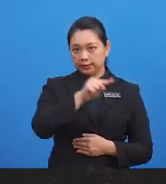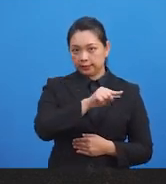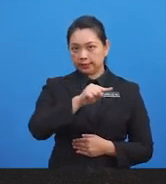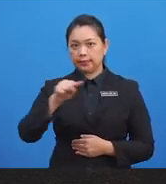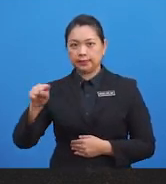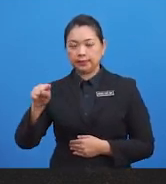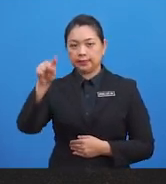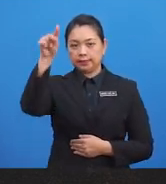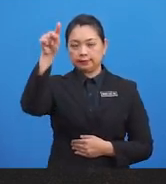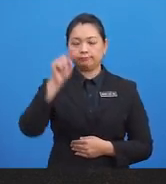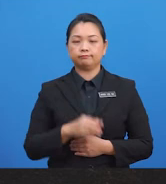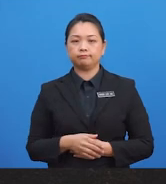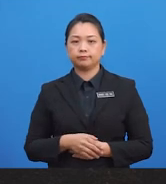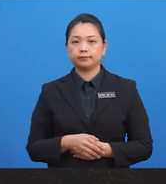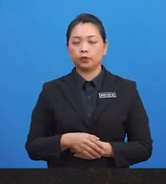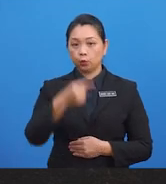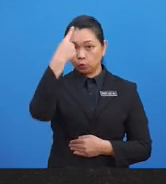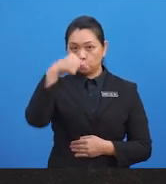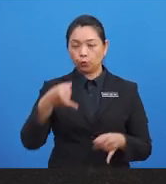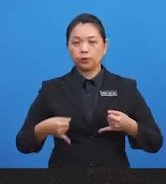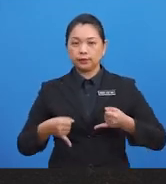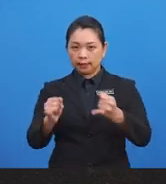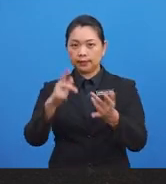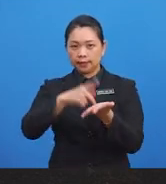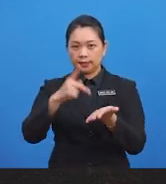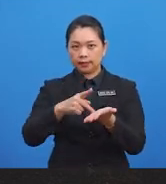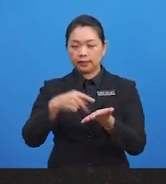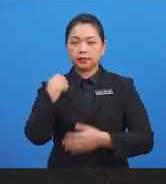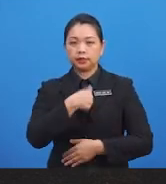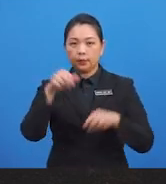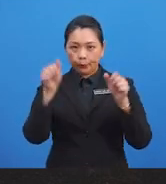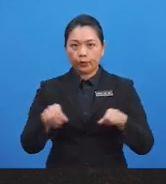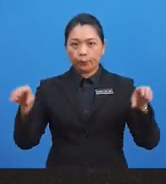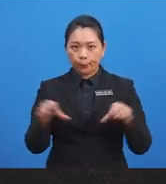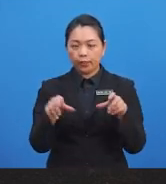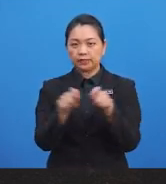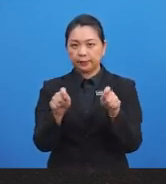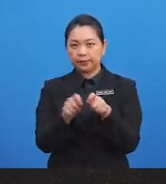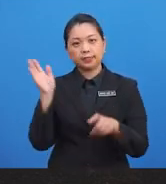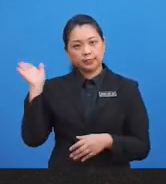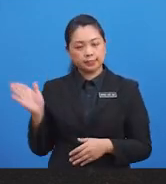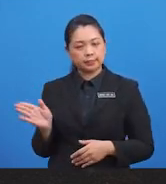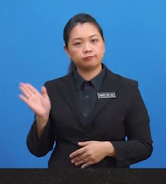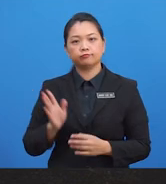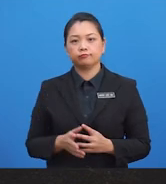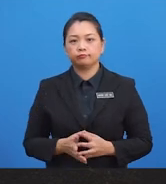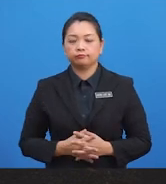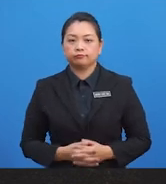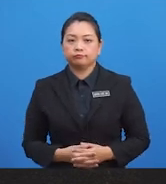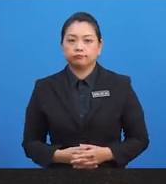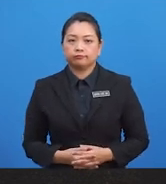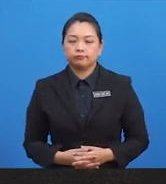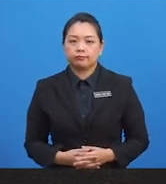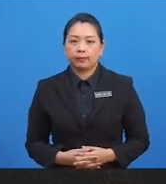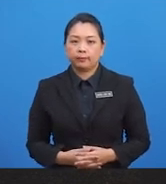Untuk jalan kira, kita boleh buat seperti di paparan skrin, iaitu luas